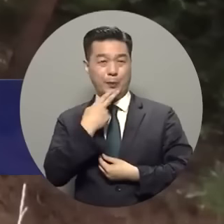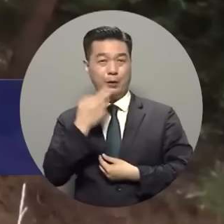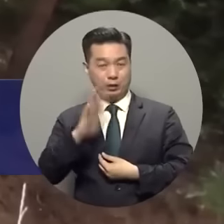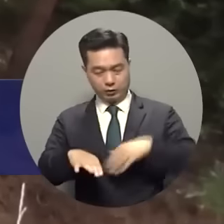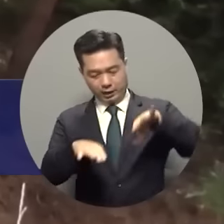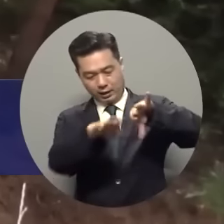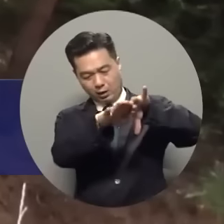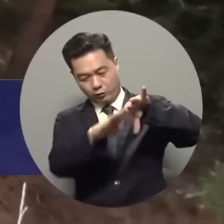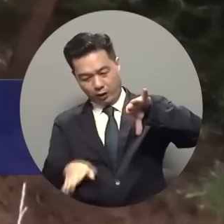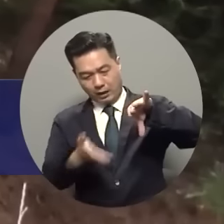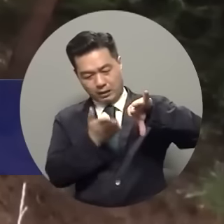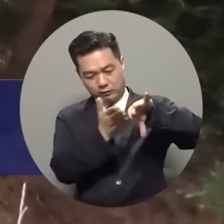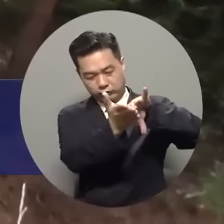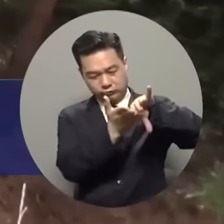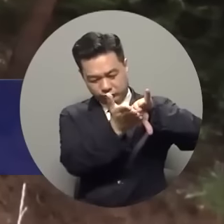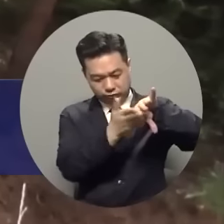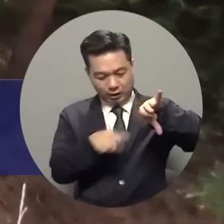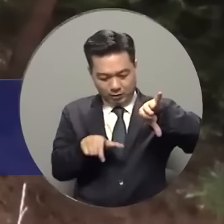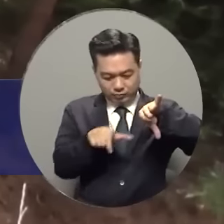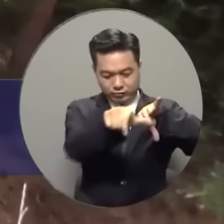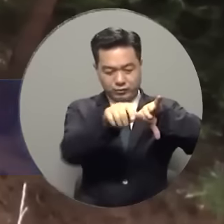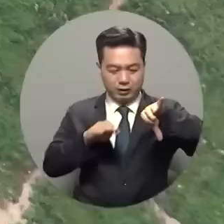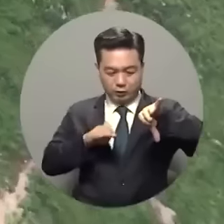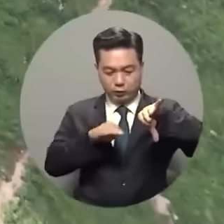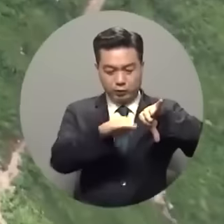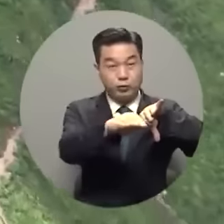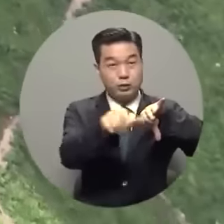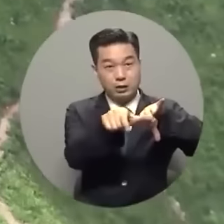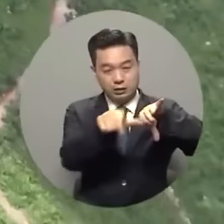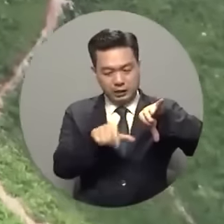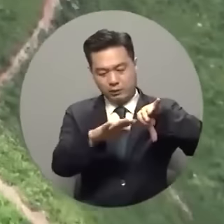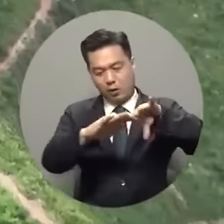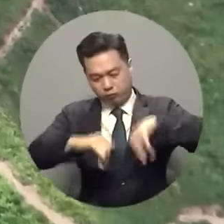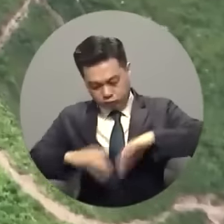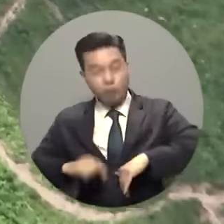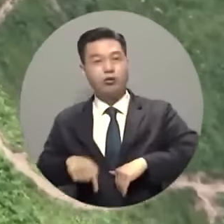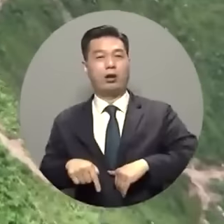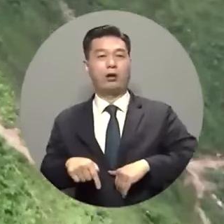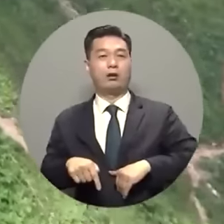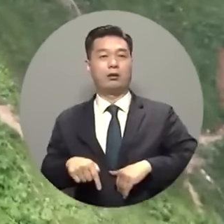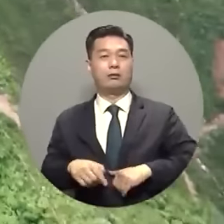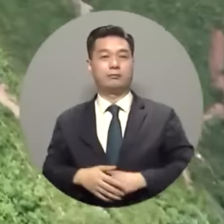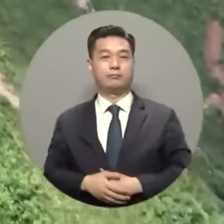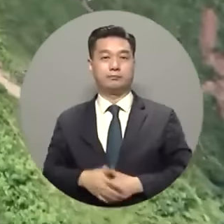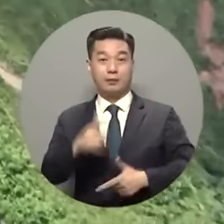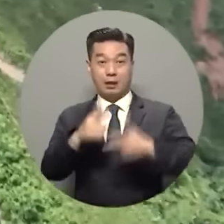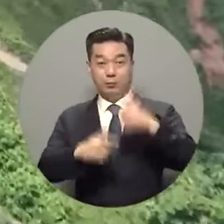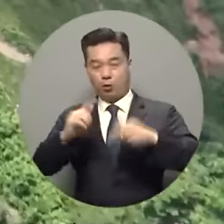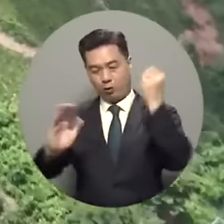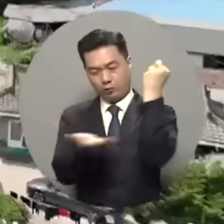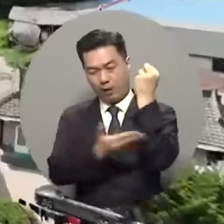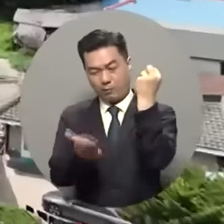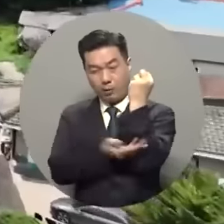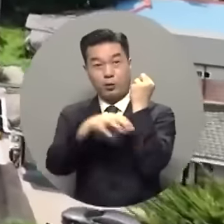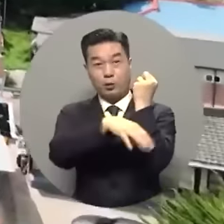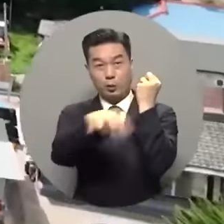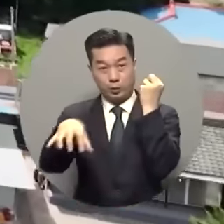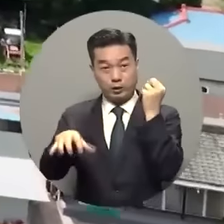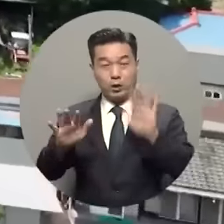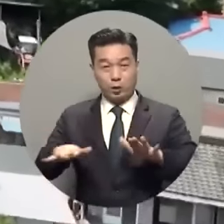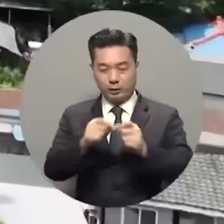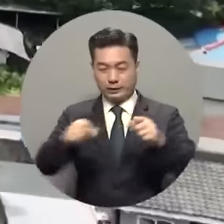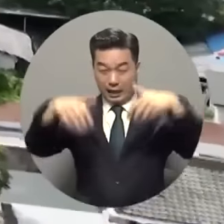절개하고 어 도를 이렇게 놔 버리면 목재를 수확하는 벌도 산사태의 원인으로 지목됩니다 이번 장마에